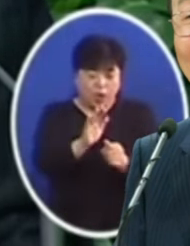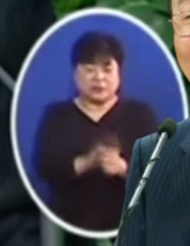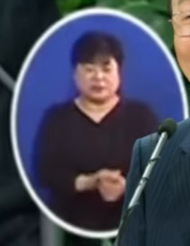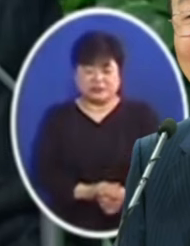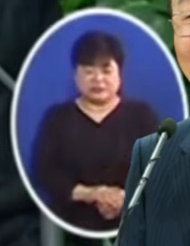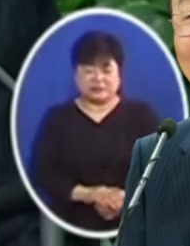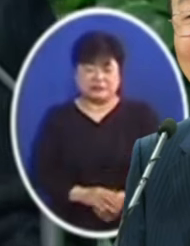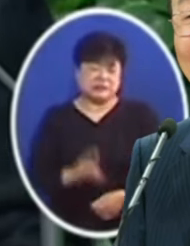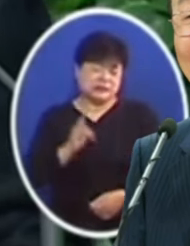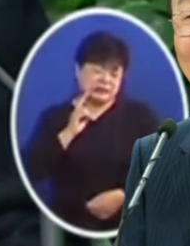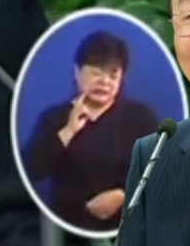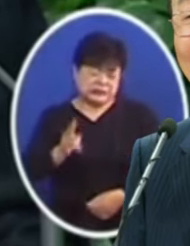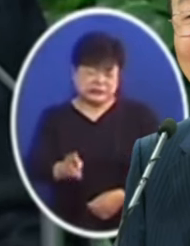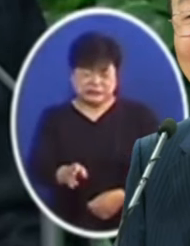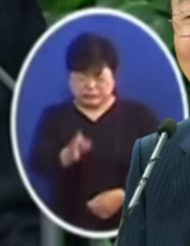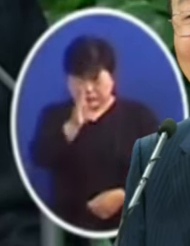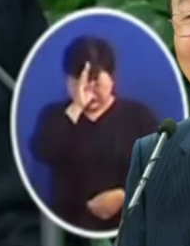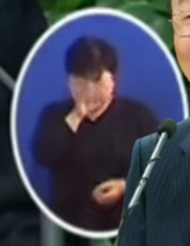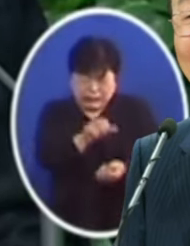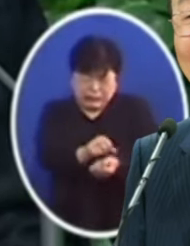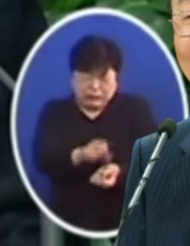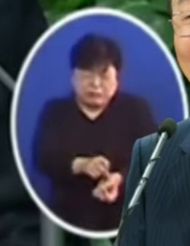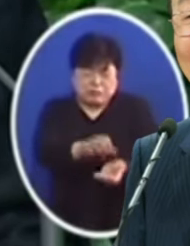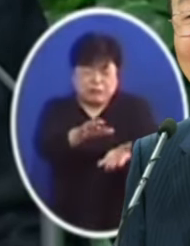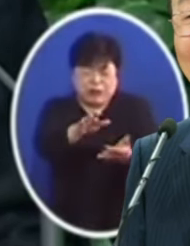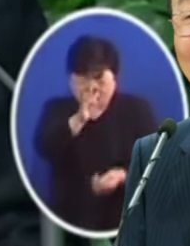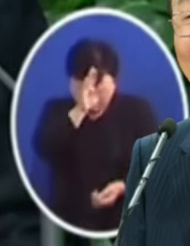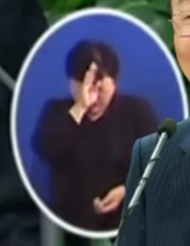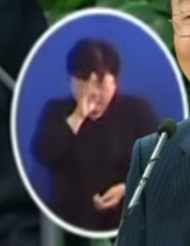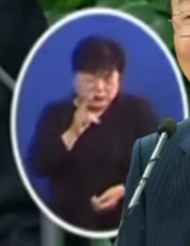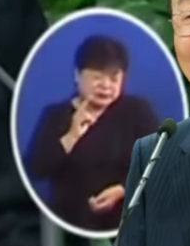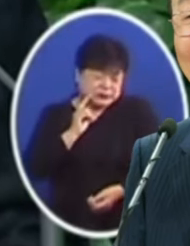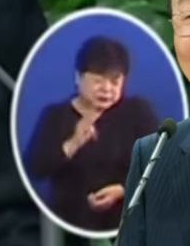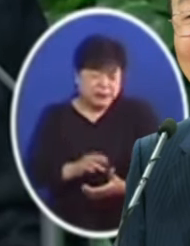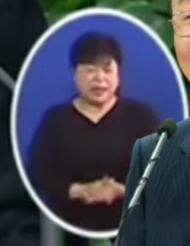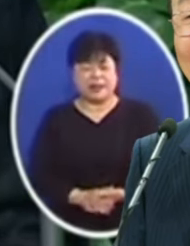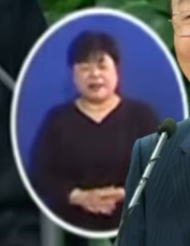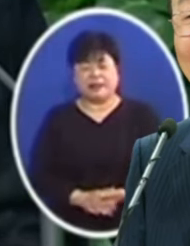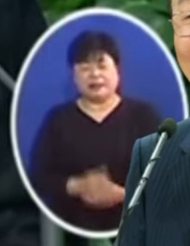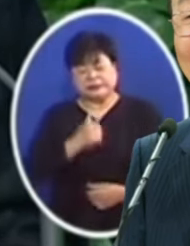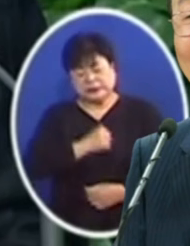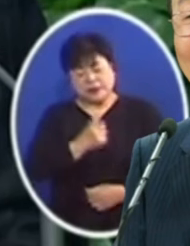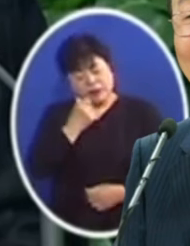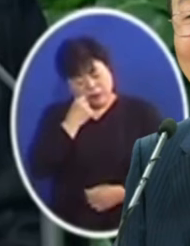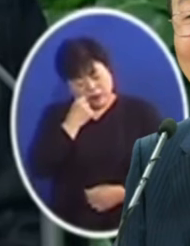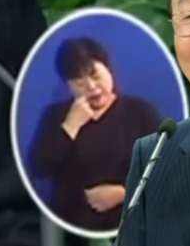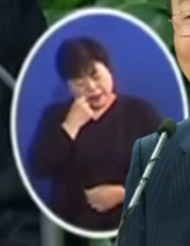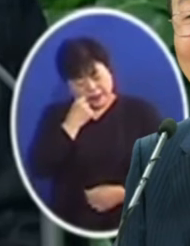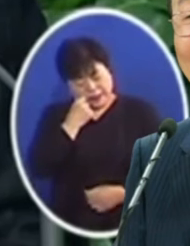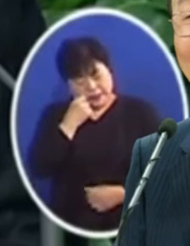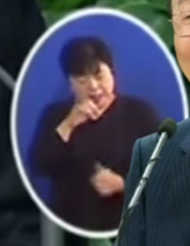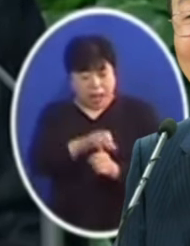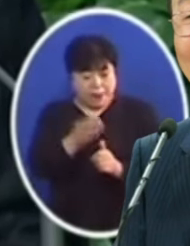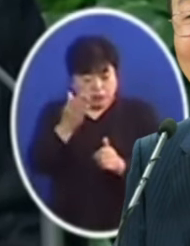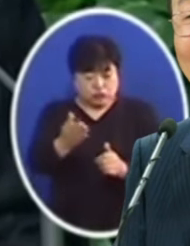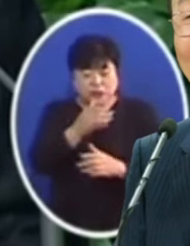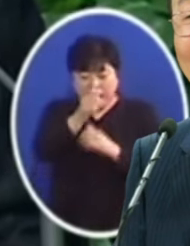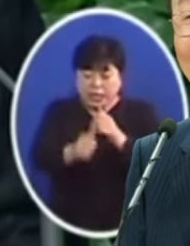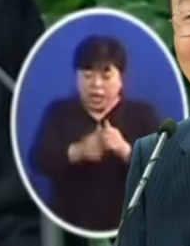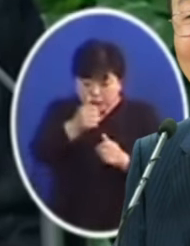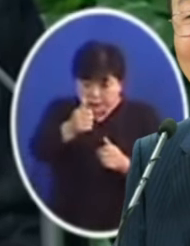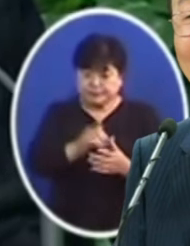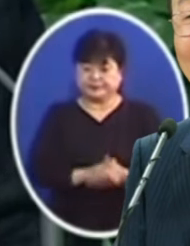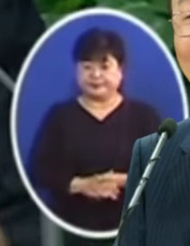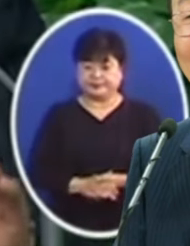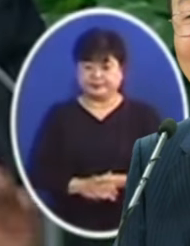염병, 급한 염병 걸리면 얼마나 고통스럽습니까? 견딜 수 없는 고통에서 해방시켜 주시는 것이 우리 하나님이신